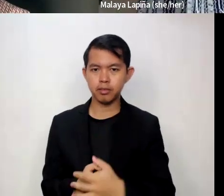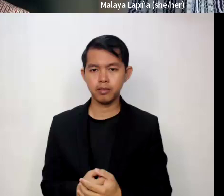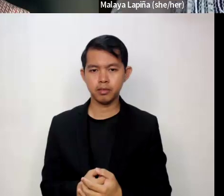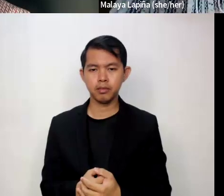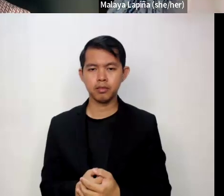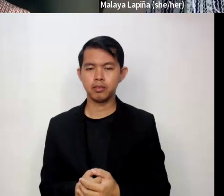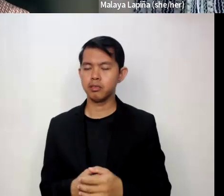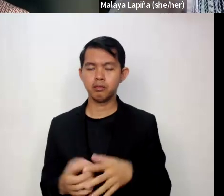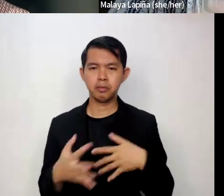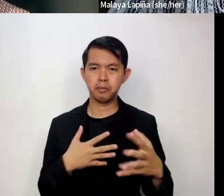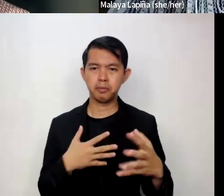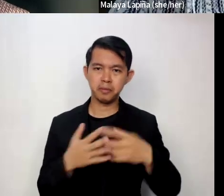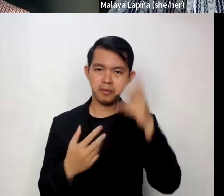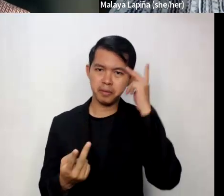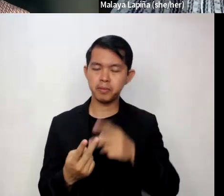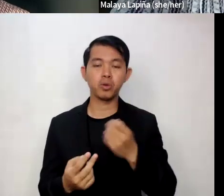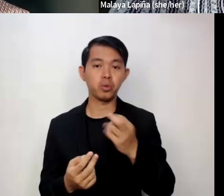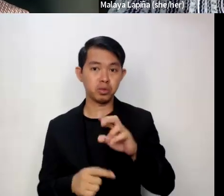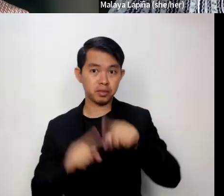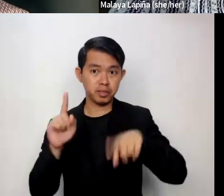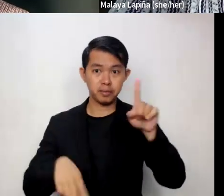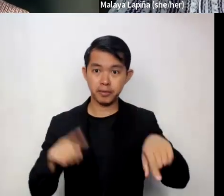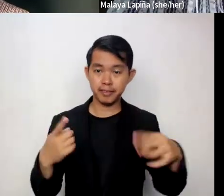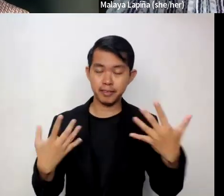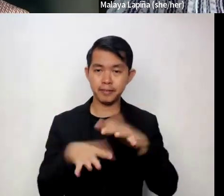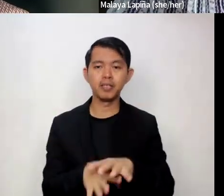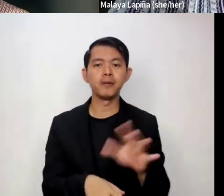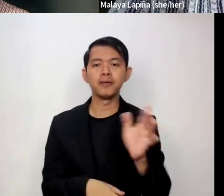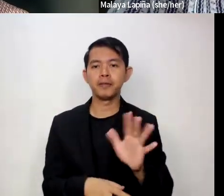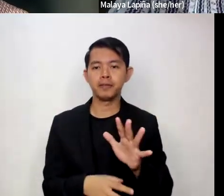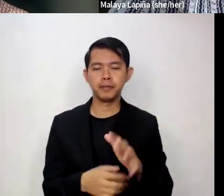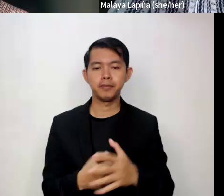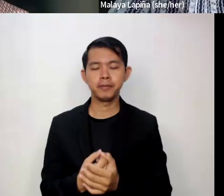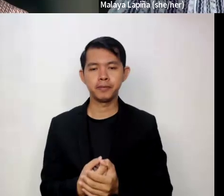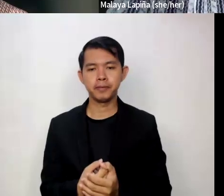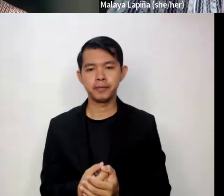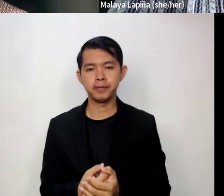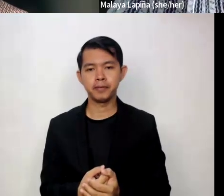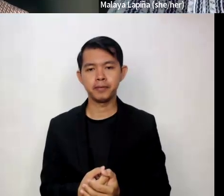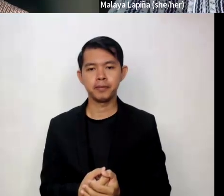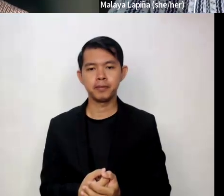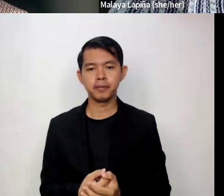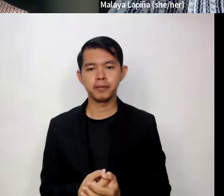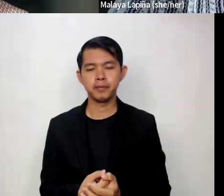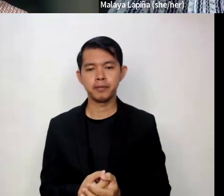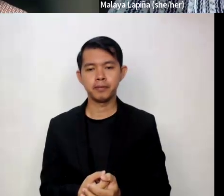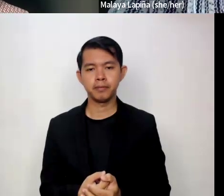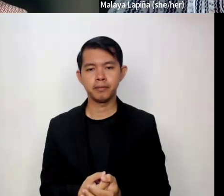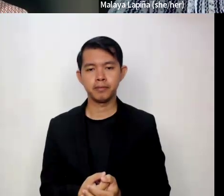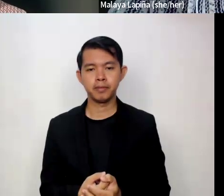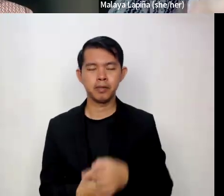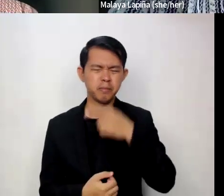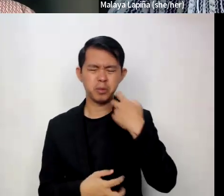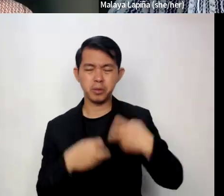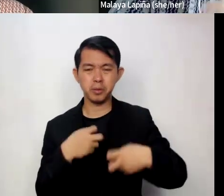hindi lang ito for diversity purposes, na may nakataya doon sa usapin ng gender. I think yun kasi yung nagiging problema rin,